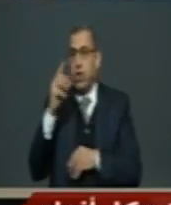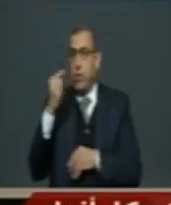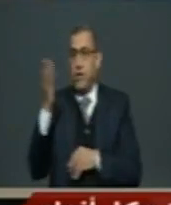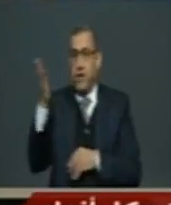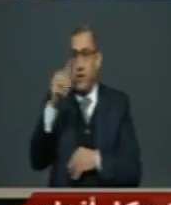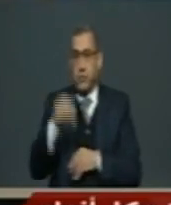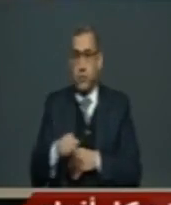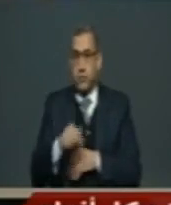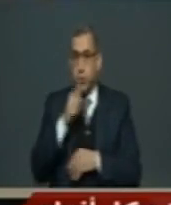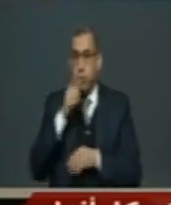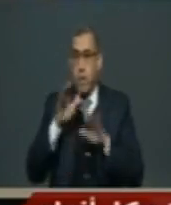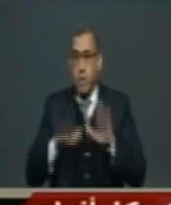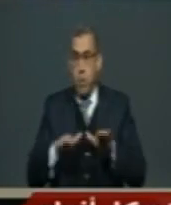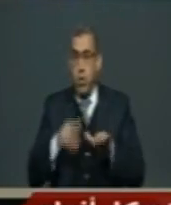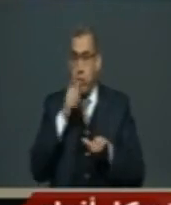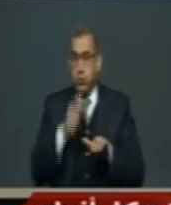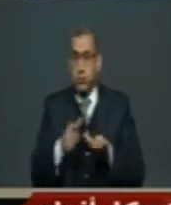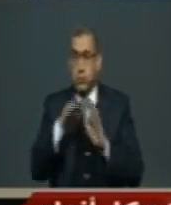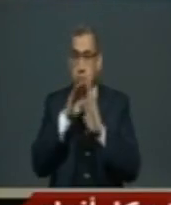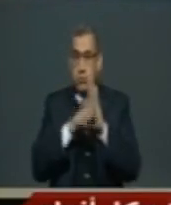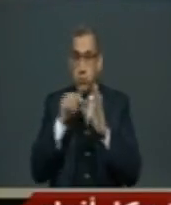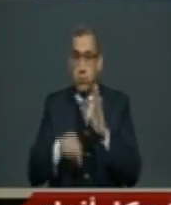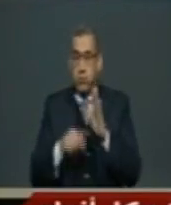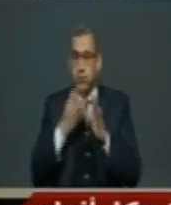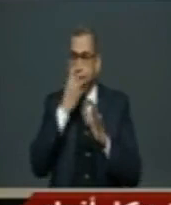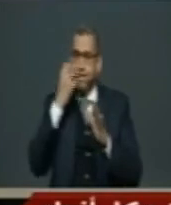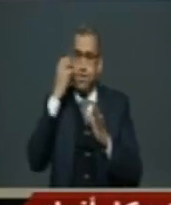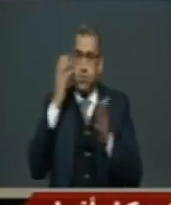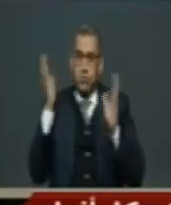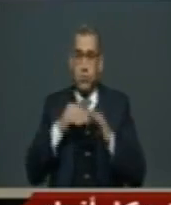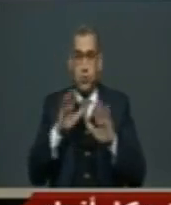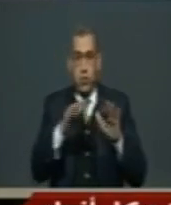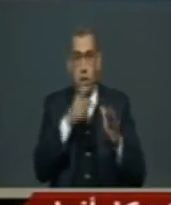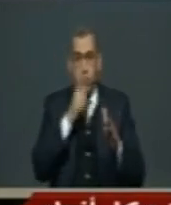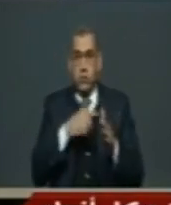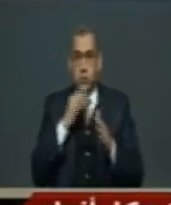14 و15 جنيه. وجود مثل هذا الصرح العملاق استطعنا ان احنا نقلل هذا.